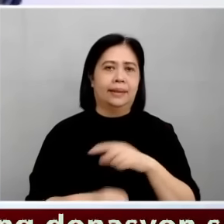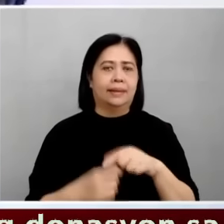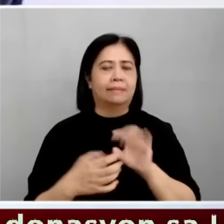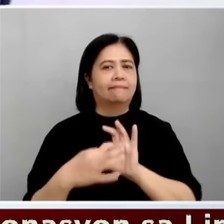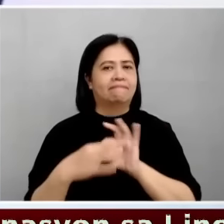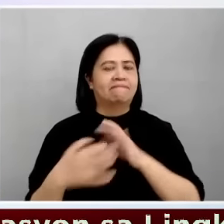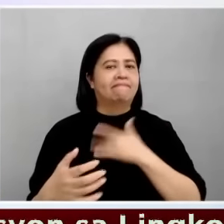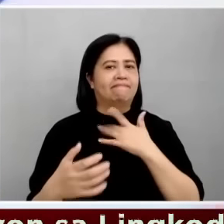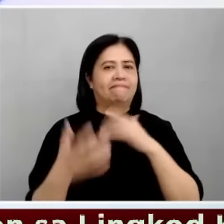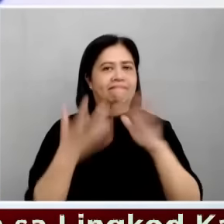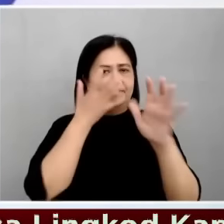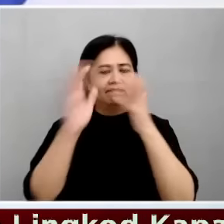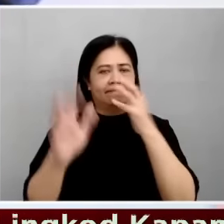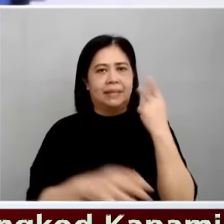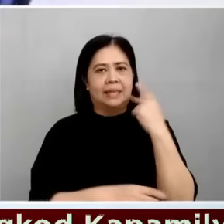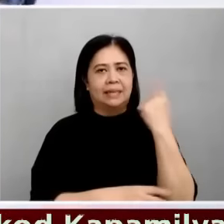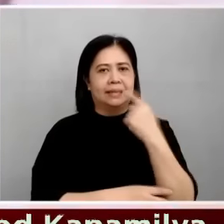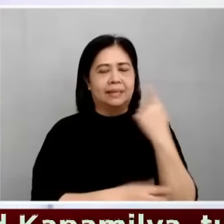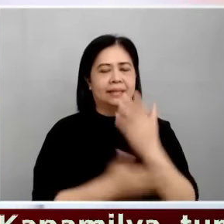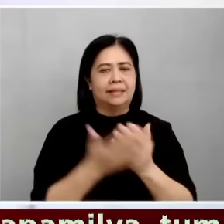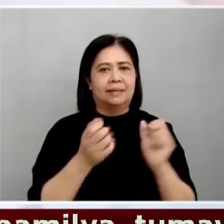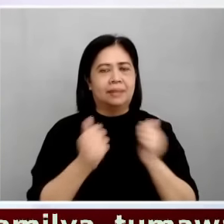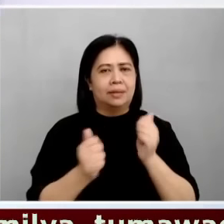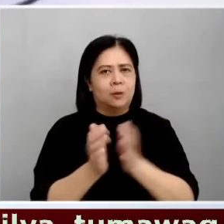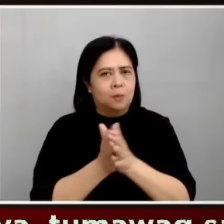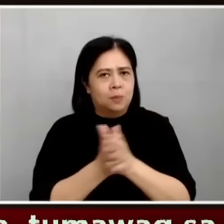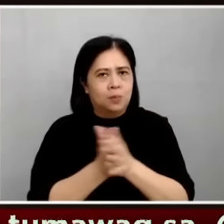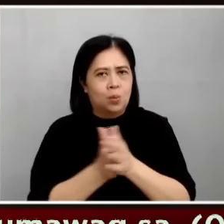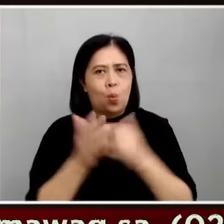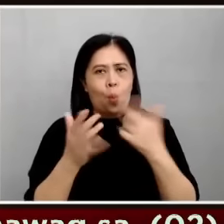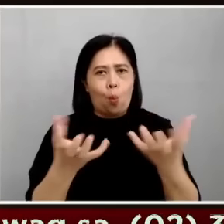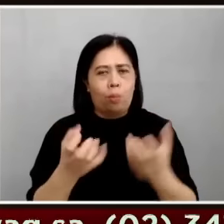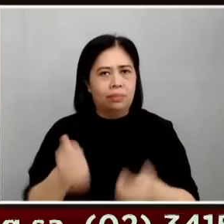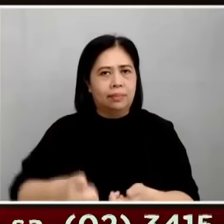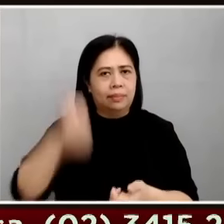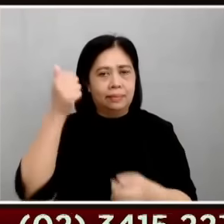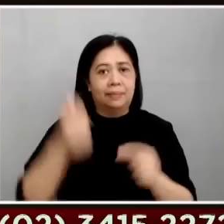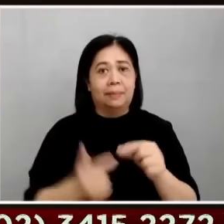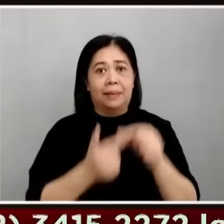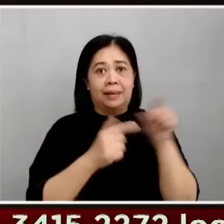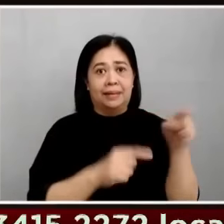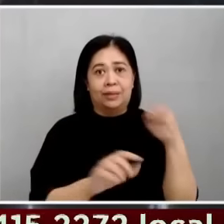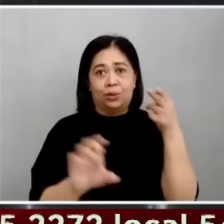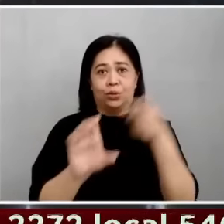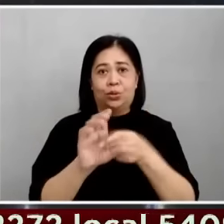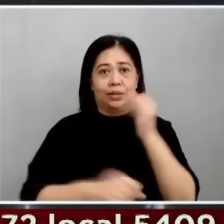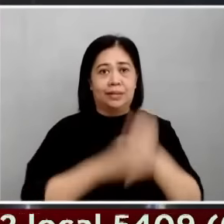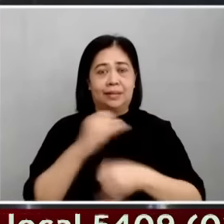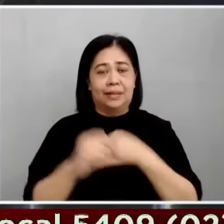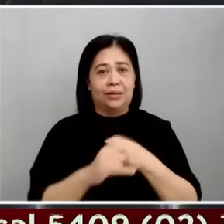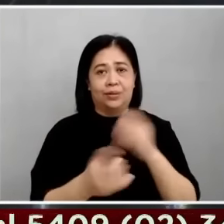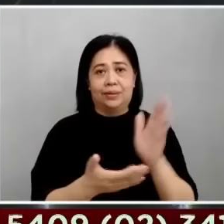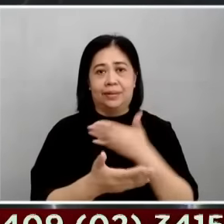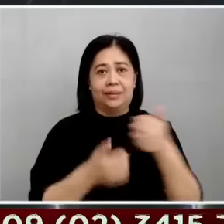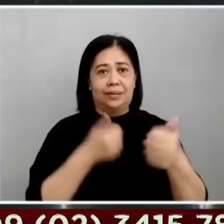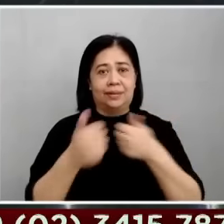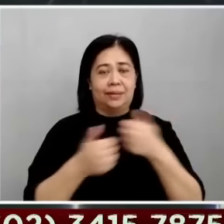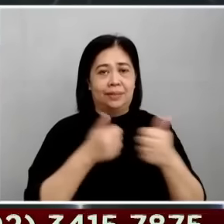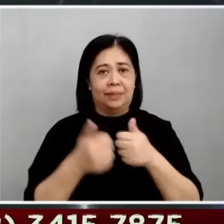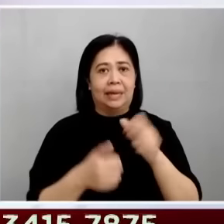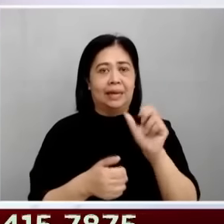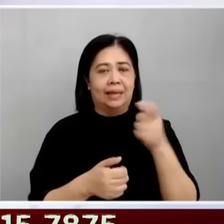si Casey Tandingan sa ilang atleta na pursigidong manalo, lalo na nung sumali siya sa international singing competition na The Singer